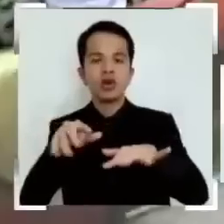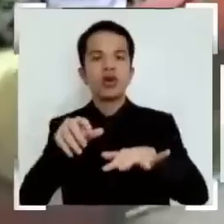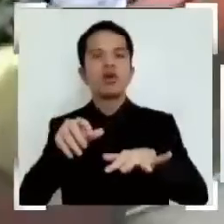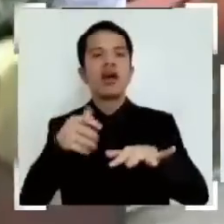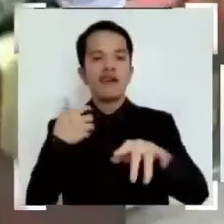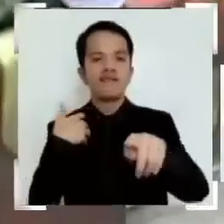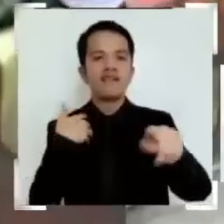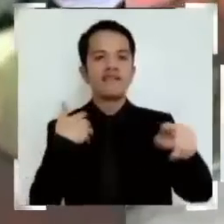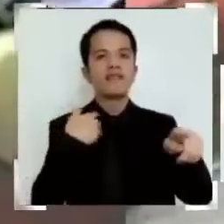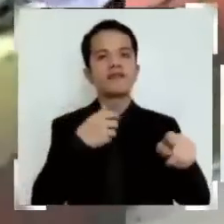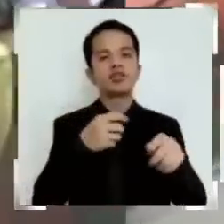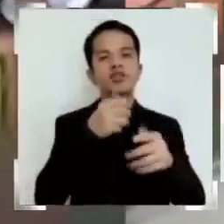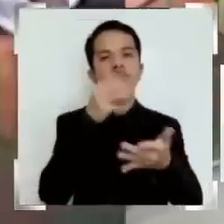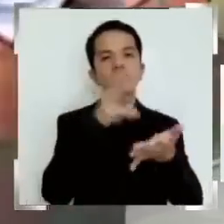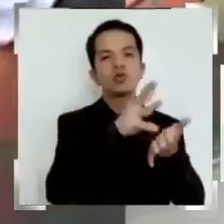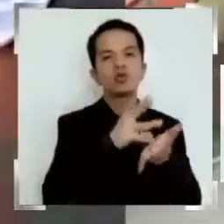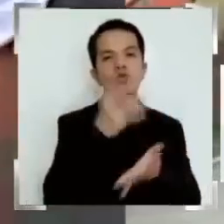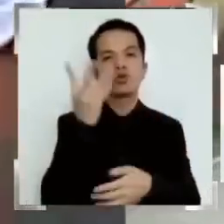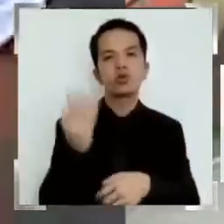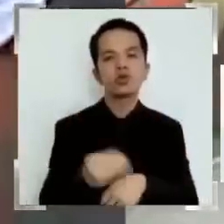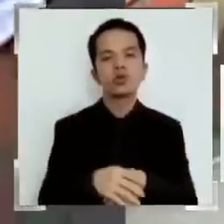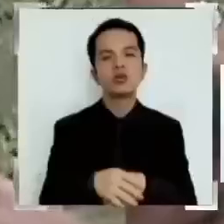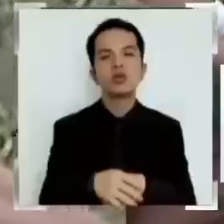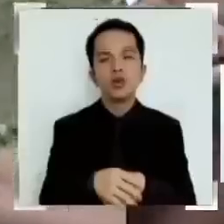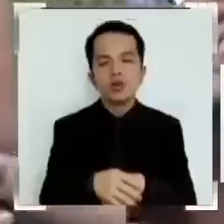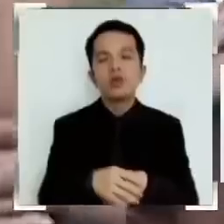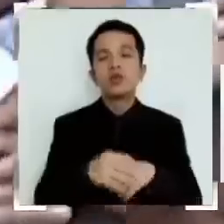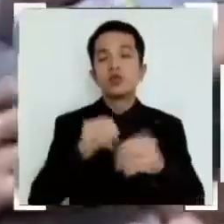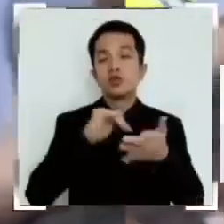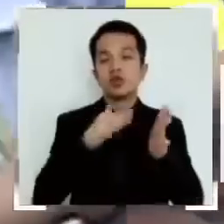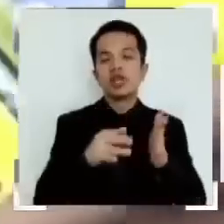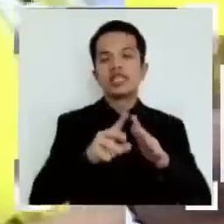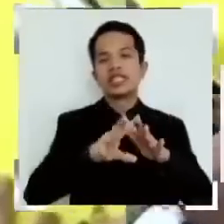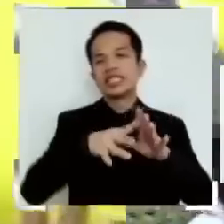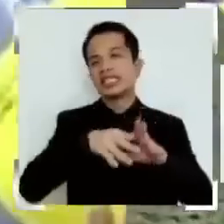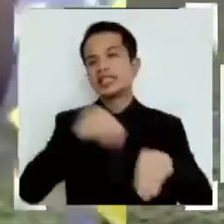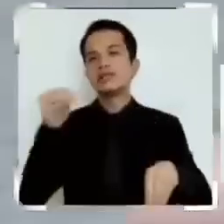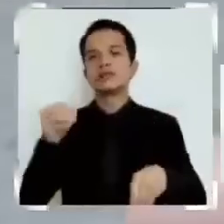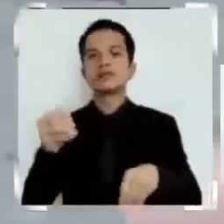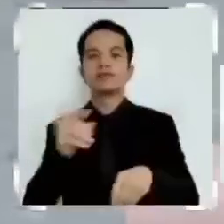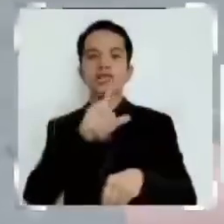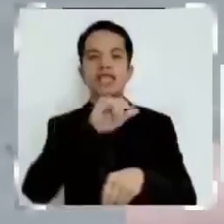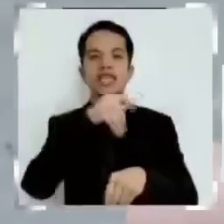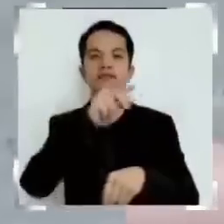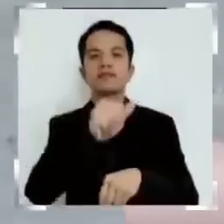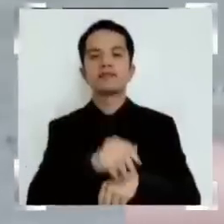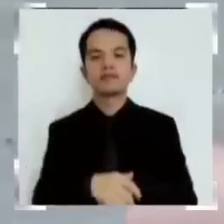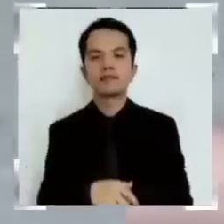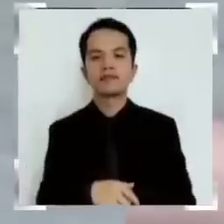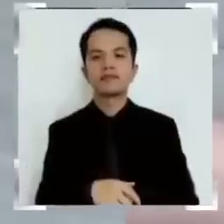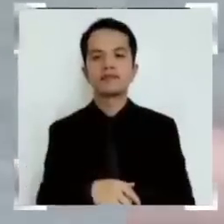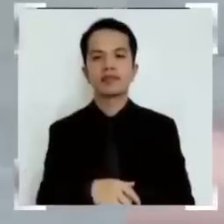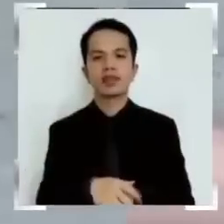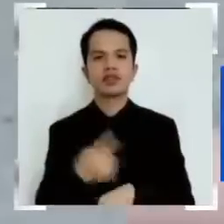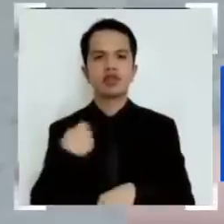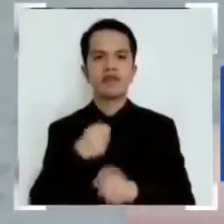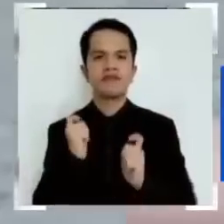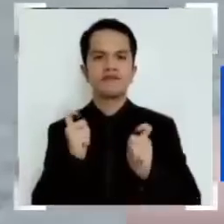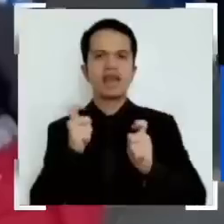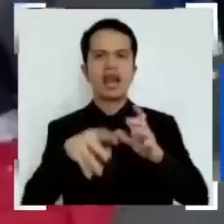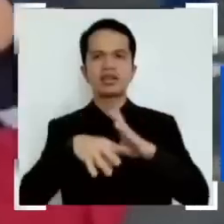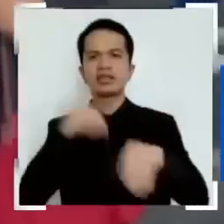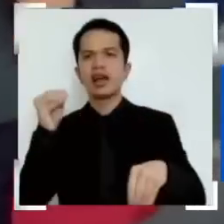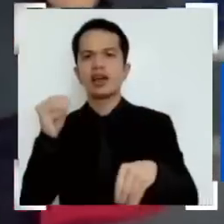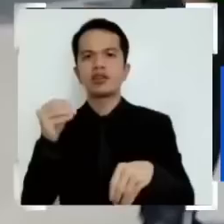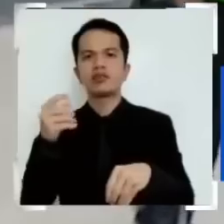Batangas. Kaya naglabasa ng mga estudyante sa Lipas City. Hindi kami dali-daling pumunta dito para susunduin ko na ang aking